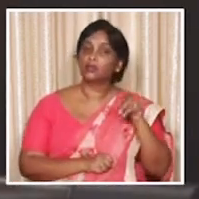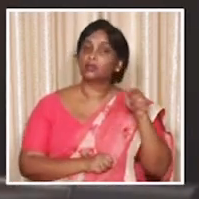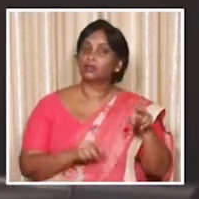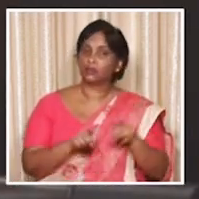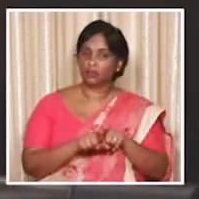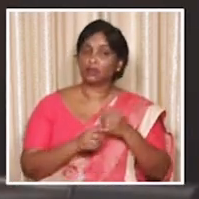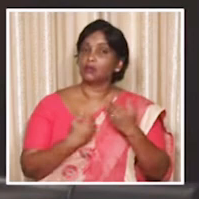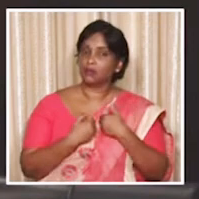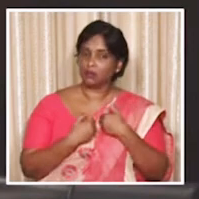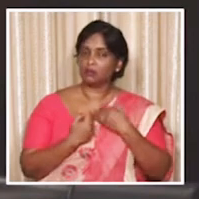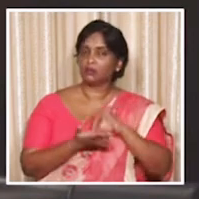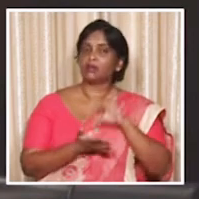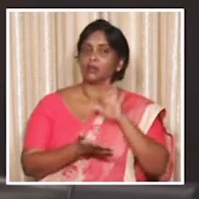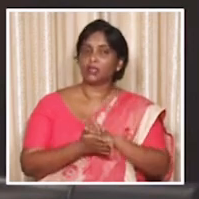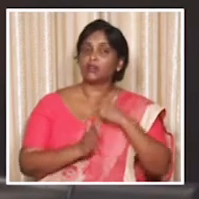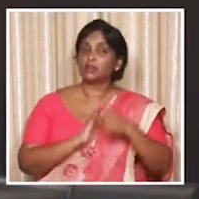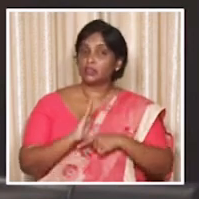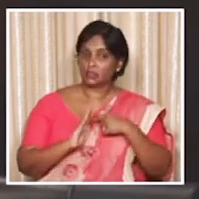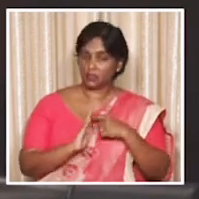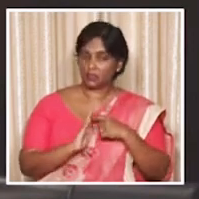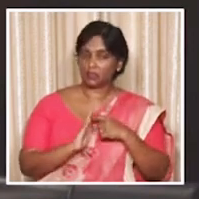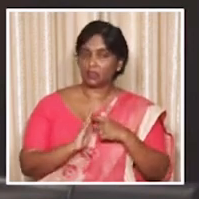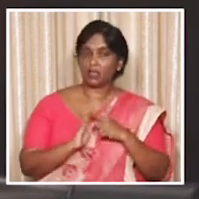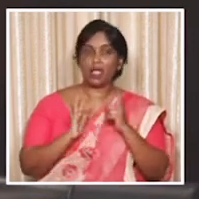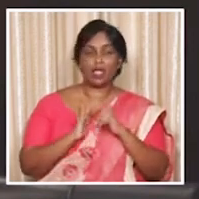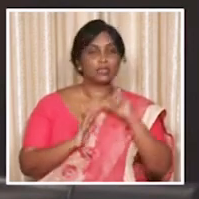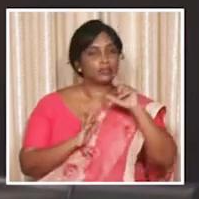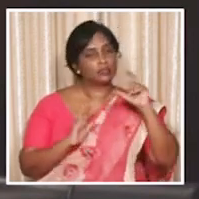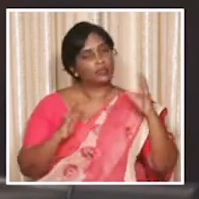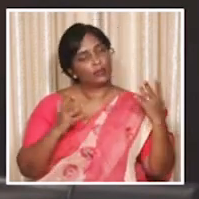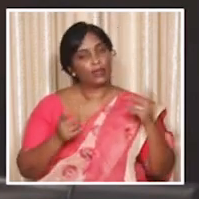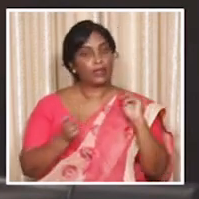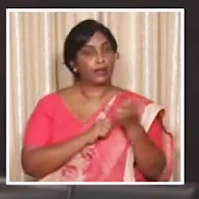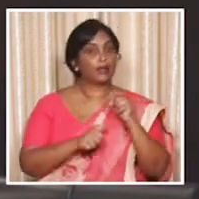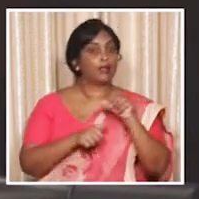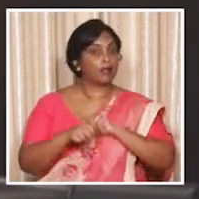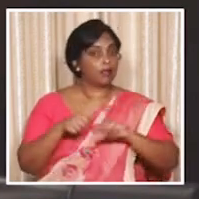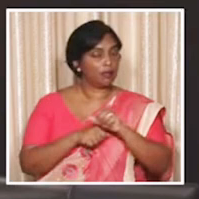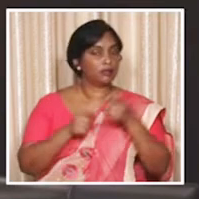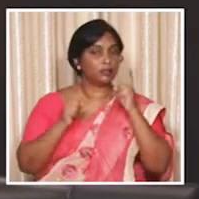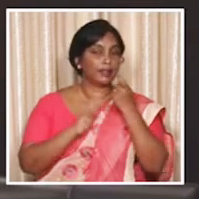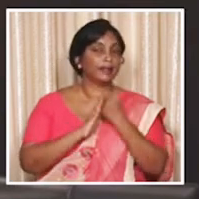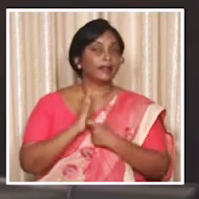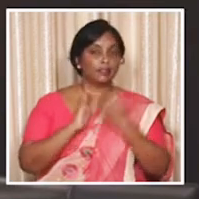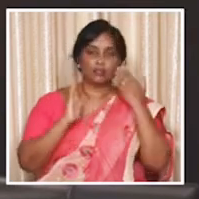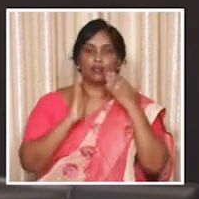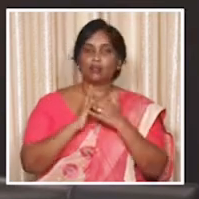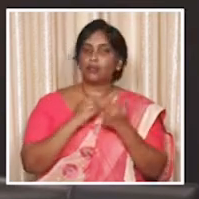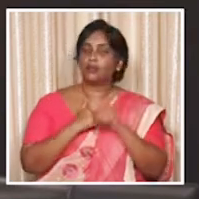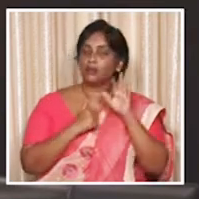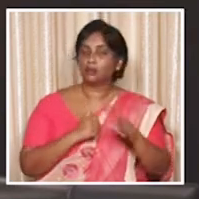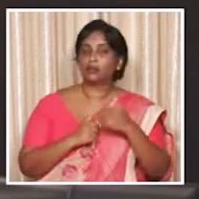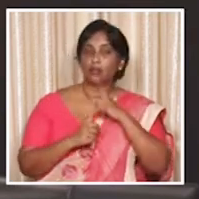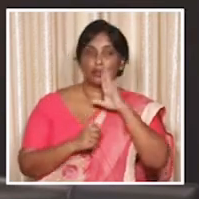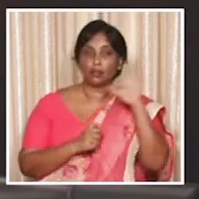වගේම අපි තීරණය කළා තියෙනවා ශ්‍රී ලංකා ICC එක හෝ එහෙම නැත්නම් ක්‍රිකට් ආයතනය මේ ක්‍රීඩා නීති සම්බන්ධයෙන් සකස් කරද්දී